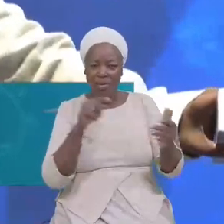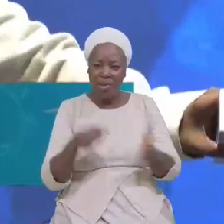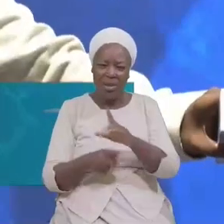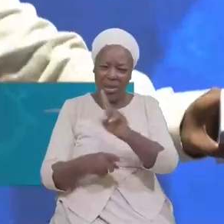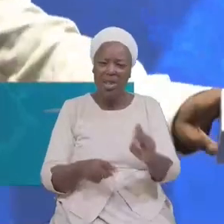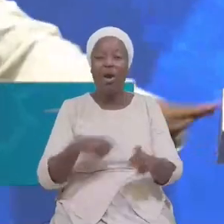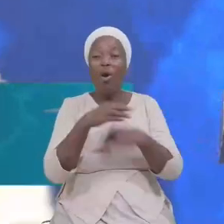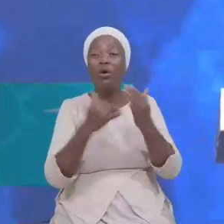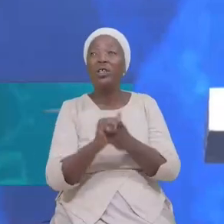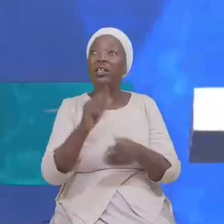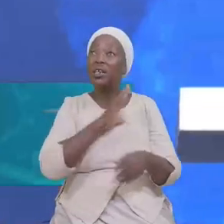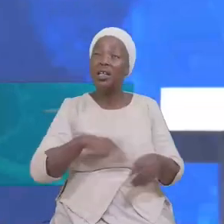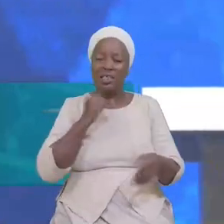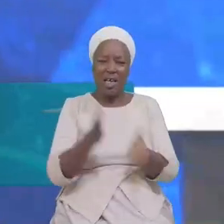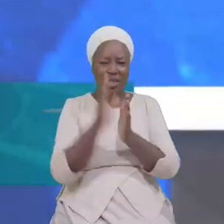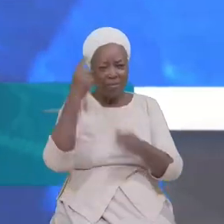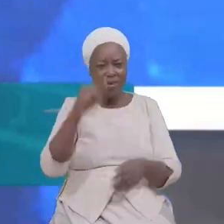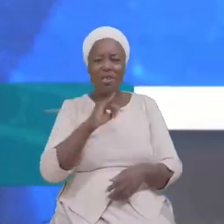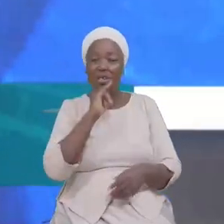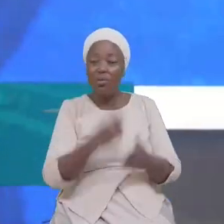c'est la foi.